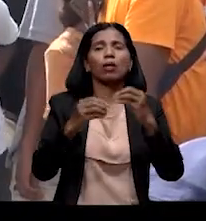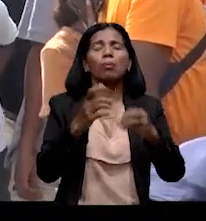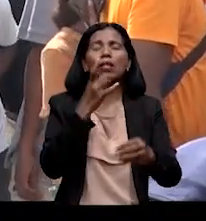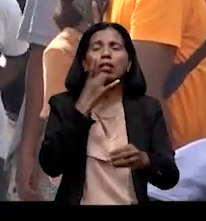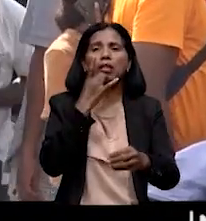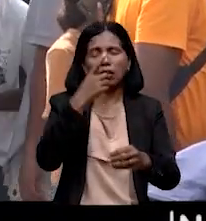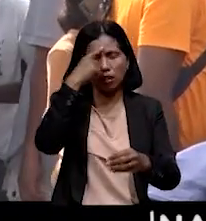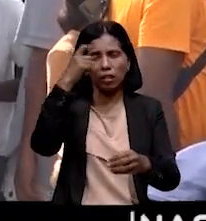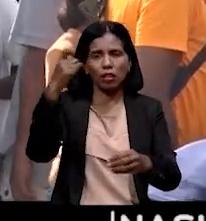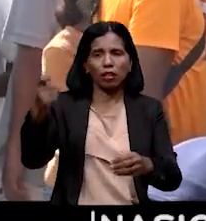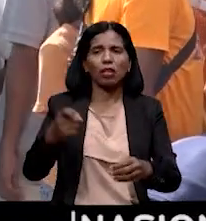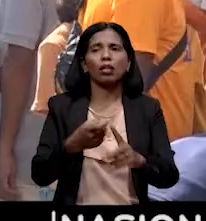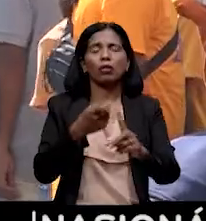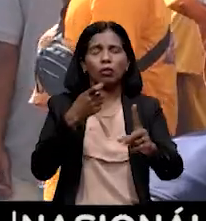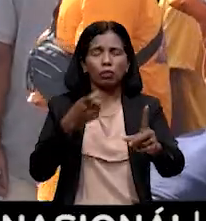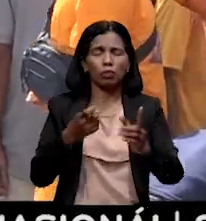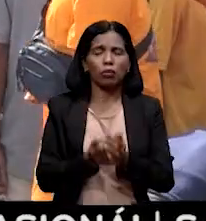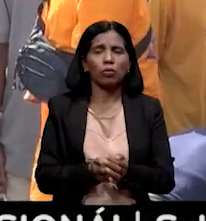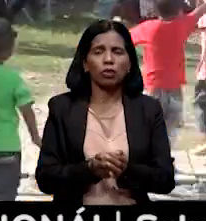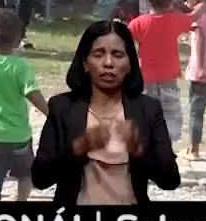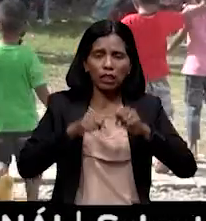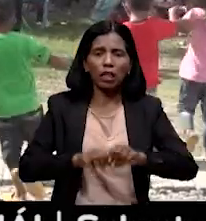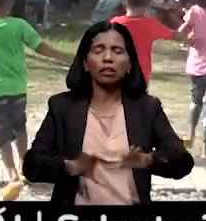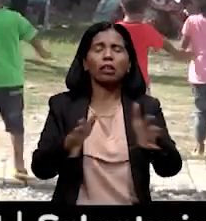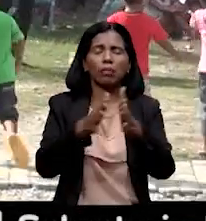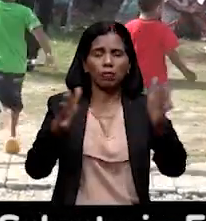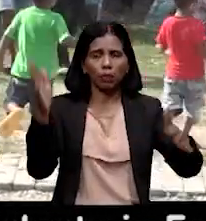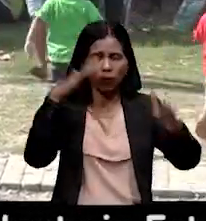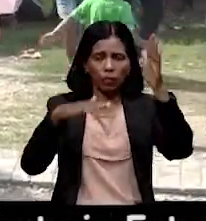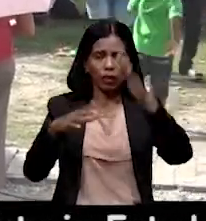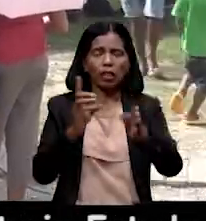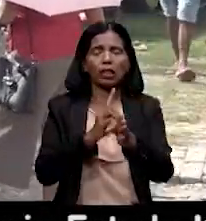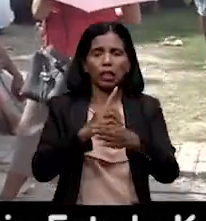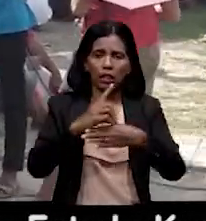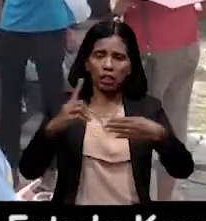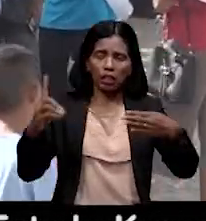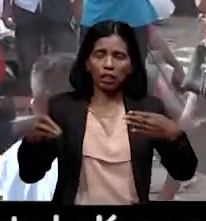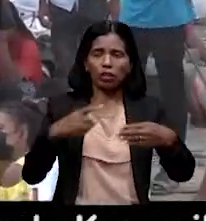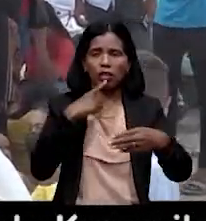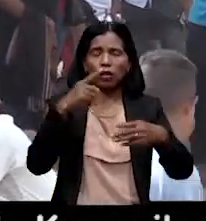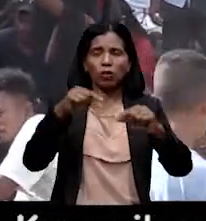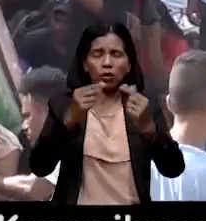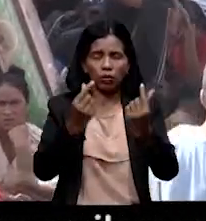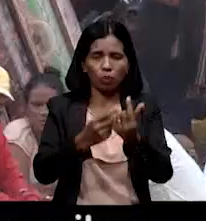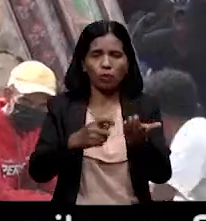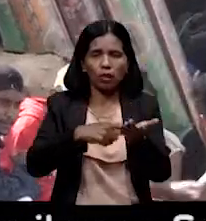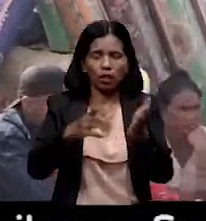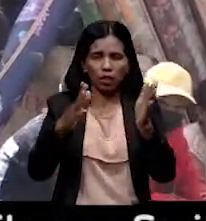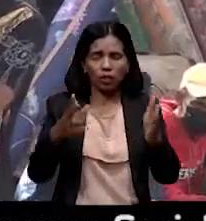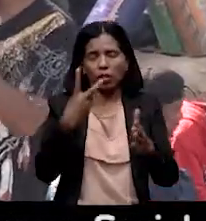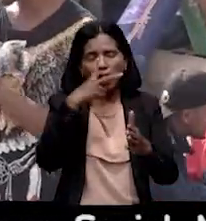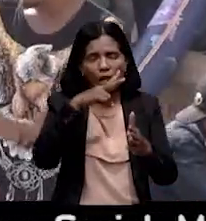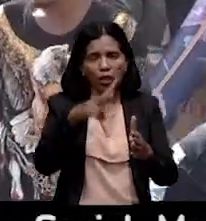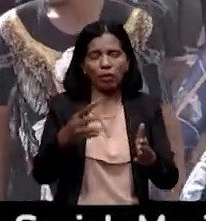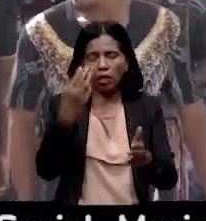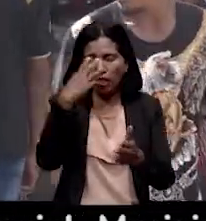korentitasi impactu husila loran e bebot. Ho problema hirakne diresaun refere orienta ona ekipa tekniku, ho dihare no halo